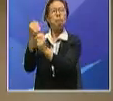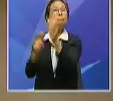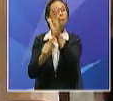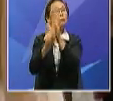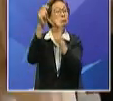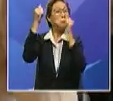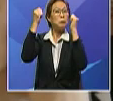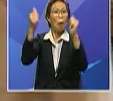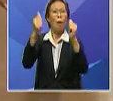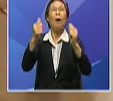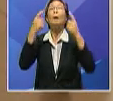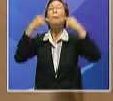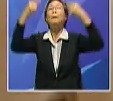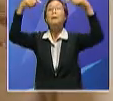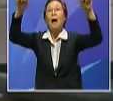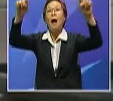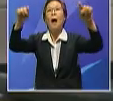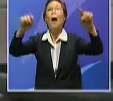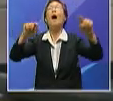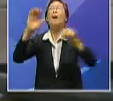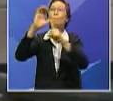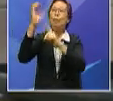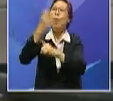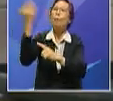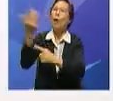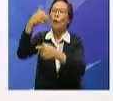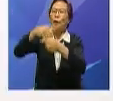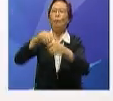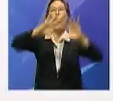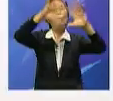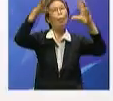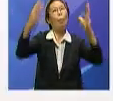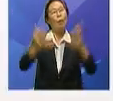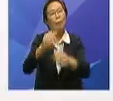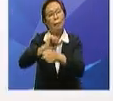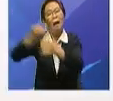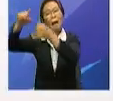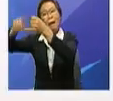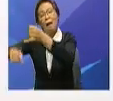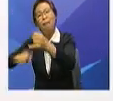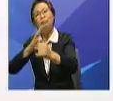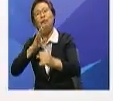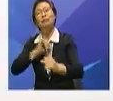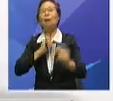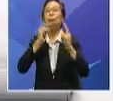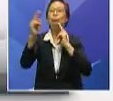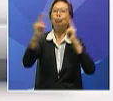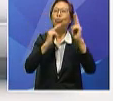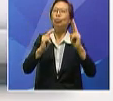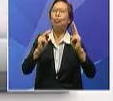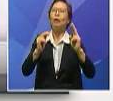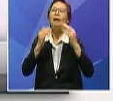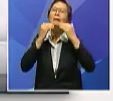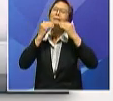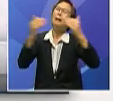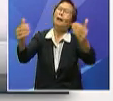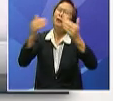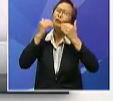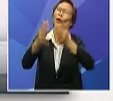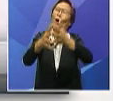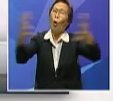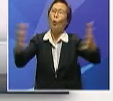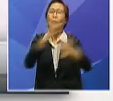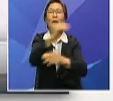medali saksikan pembudayaan norma baru dalam dunia pekerjaan akhir KT semua ucapkan setinggi-tinggi penghargaan